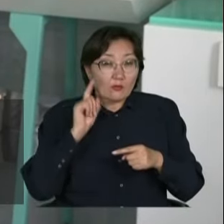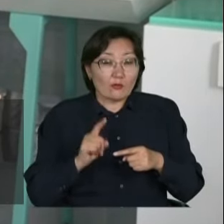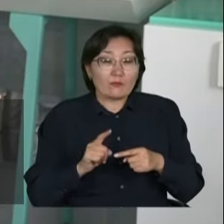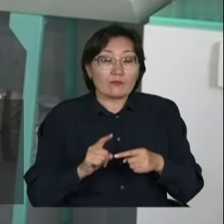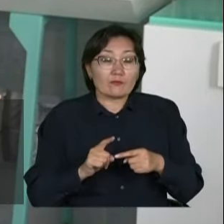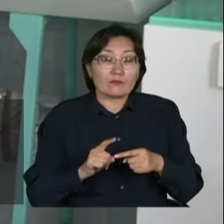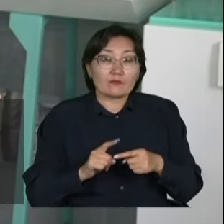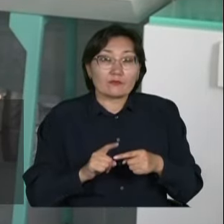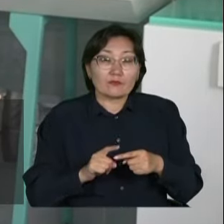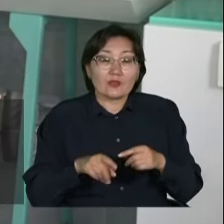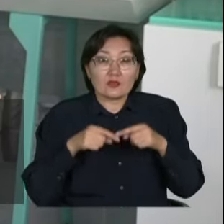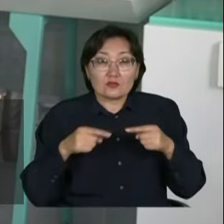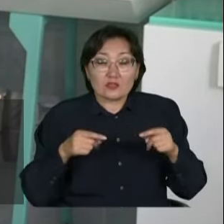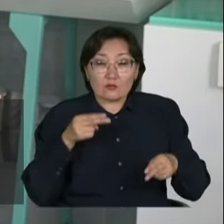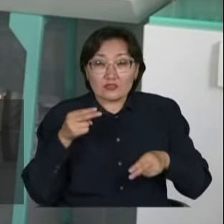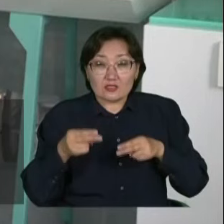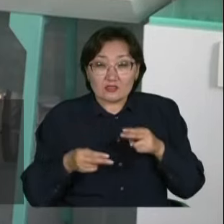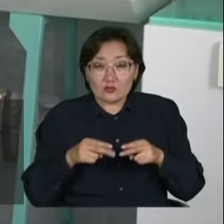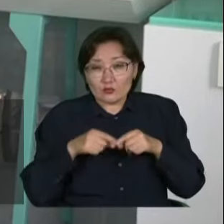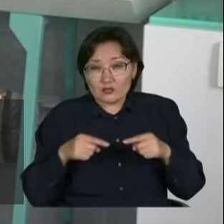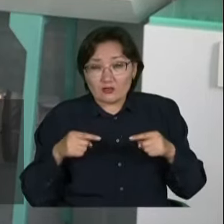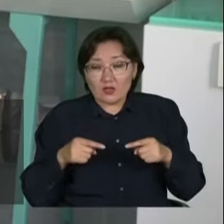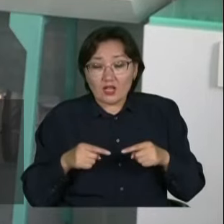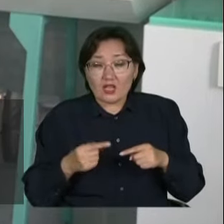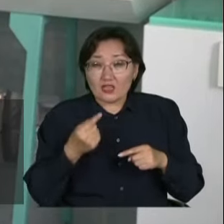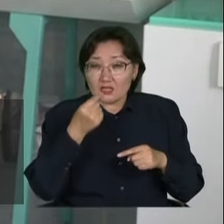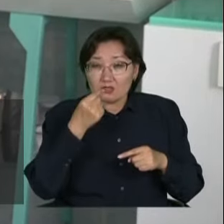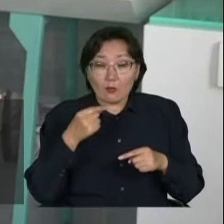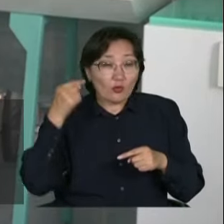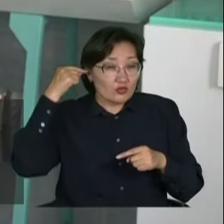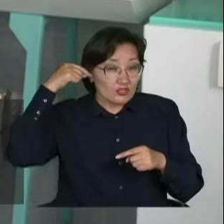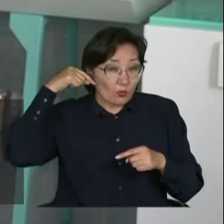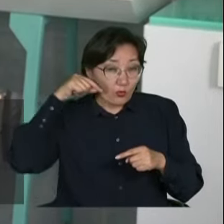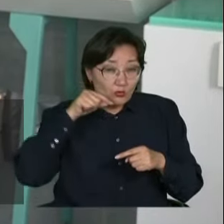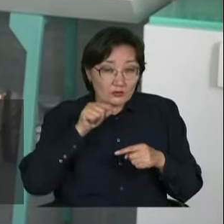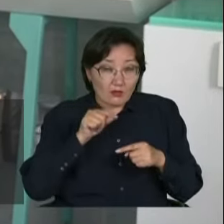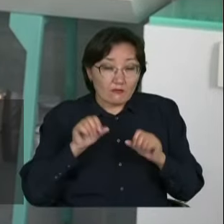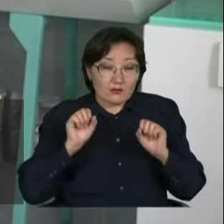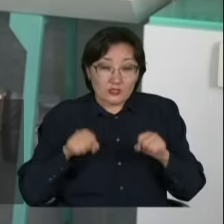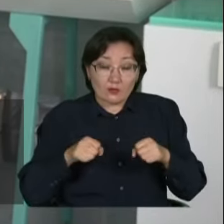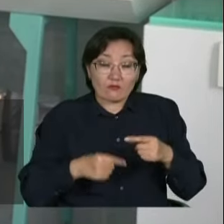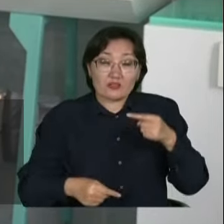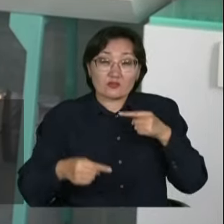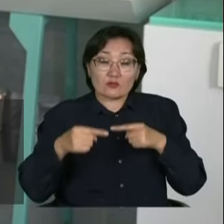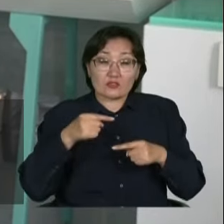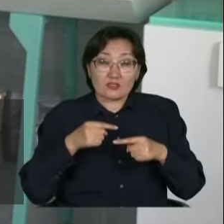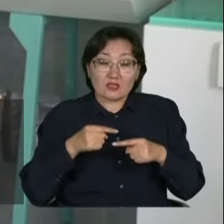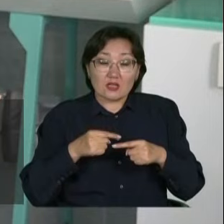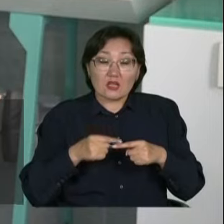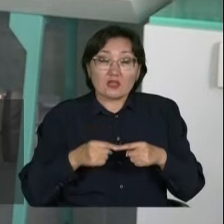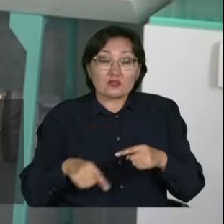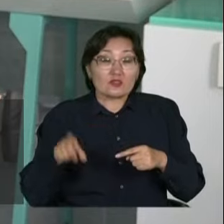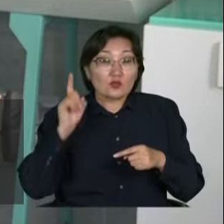тимпанопластика, радикальные операции, реконструктивные операции на полости уха. То есть по возможности возвращаем всех слух. Это не